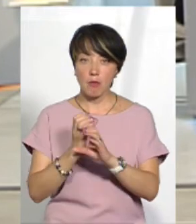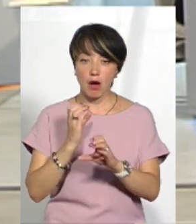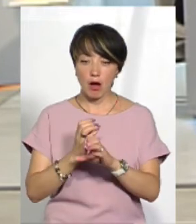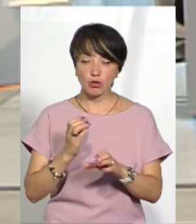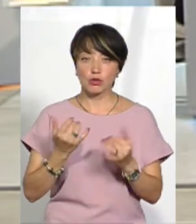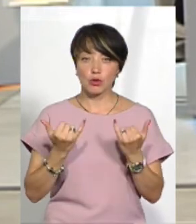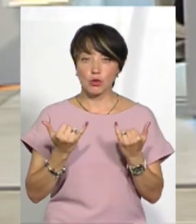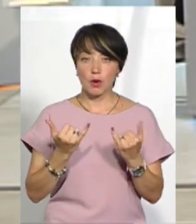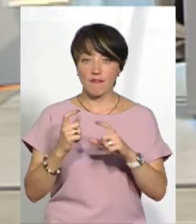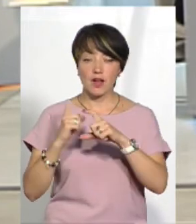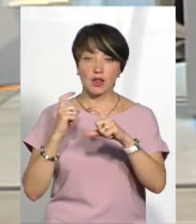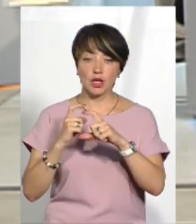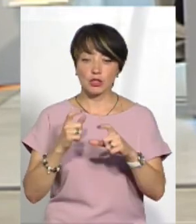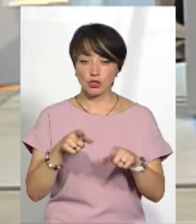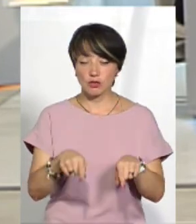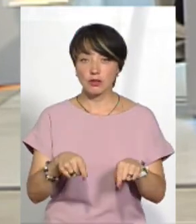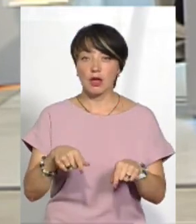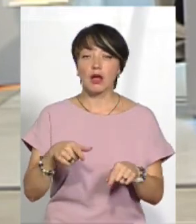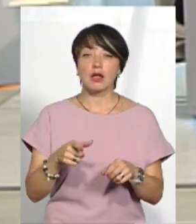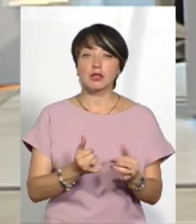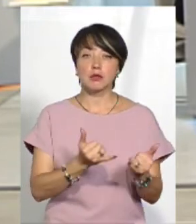повинна сьогодні забезпечувати його